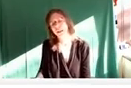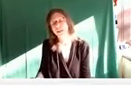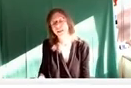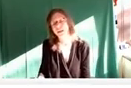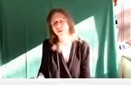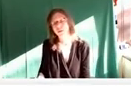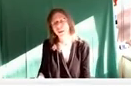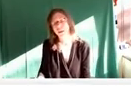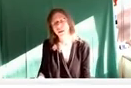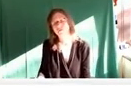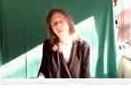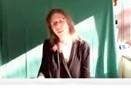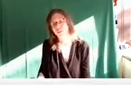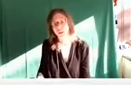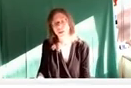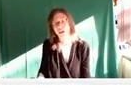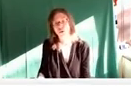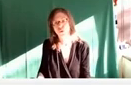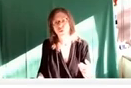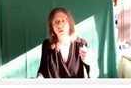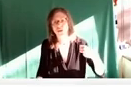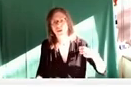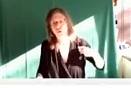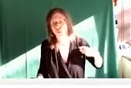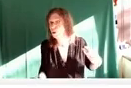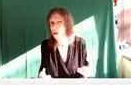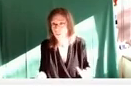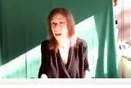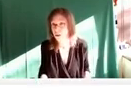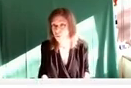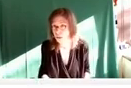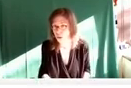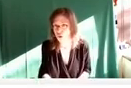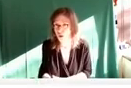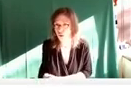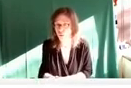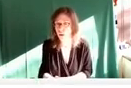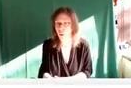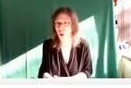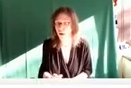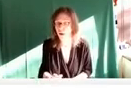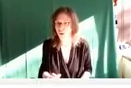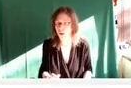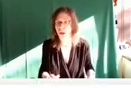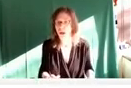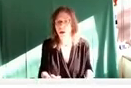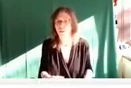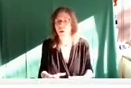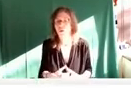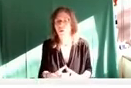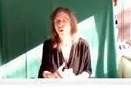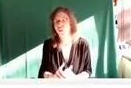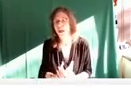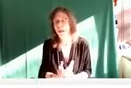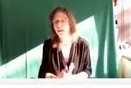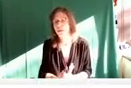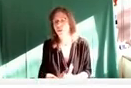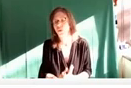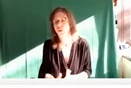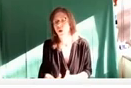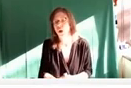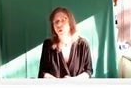Disons qu'en qualitatif, c'est bon, les enjeux de transparence, la recherche sont importants aussi. Mais on va plus